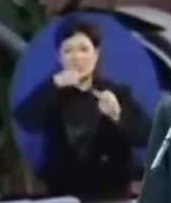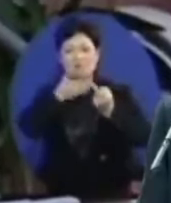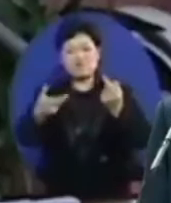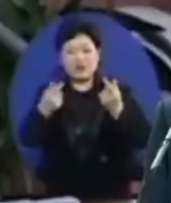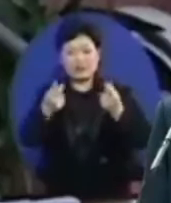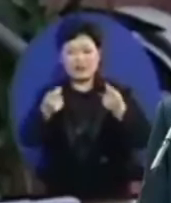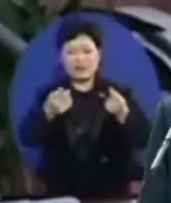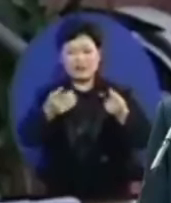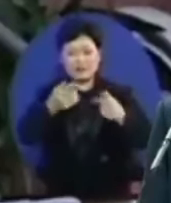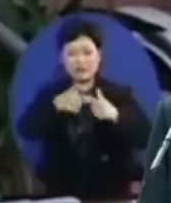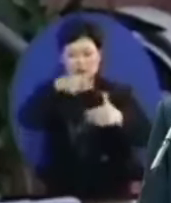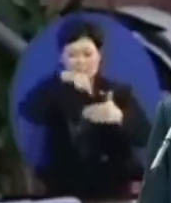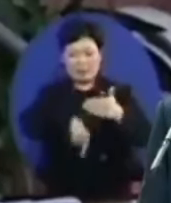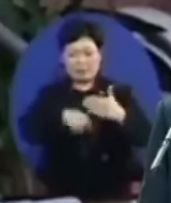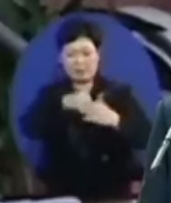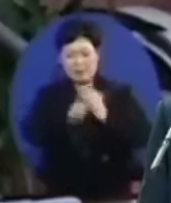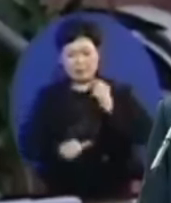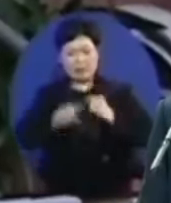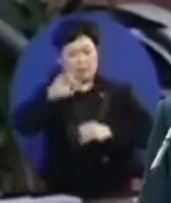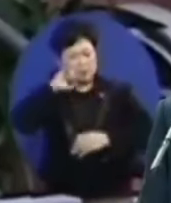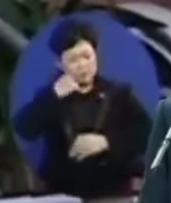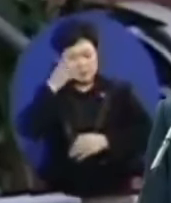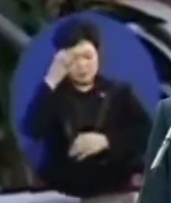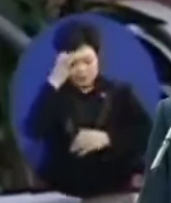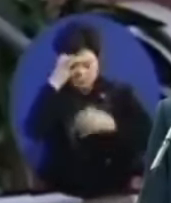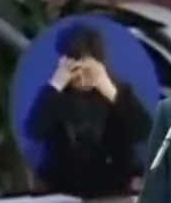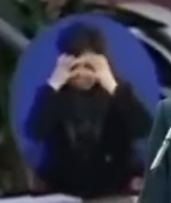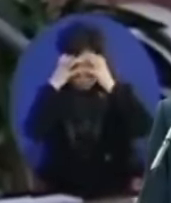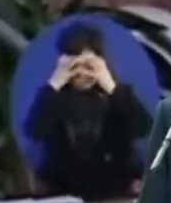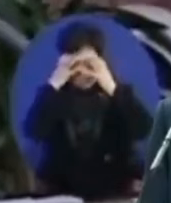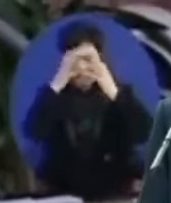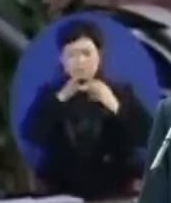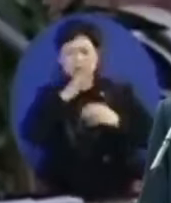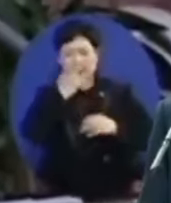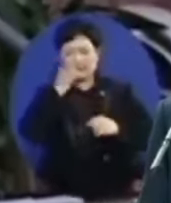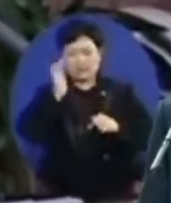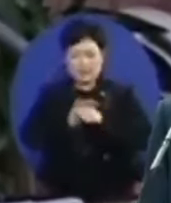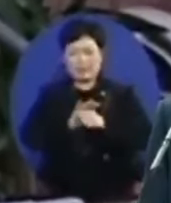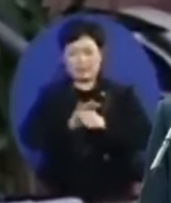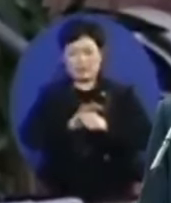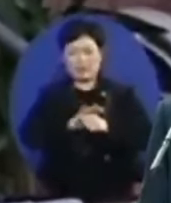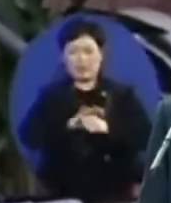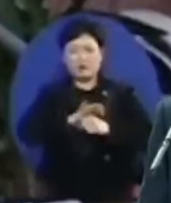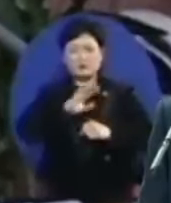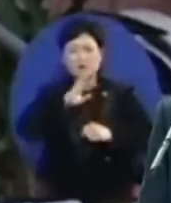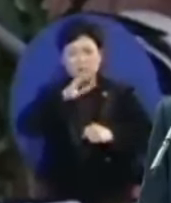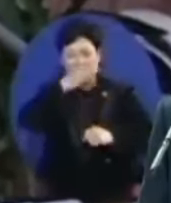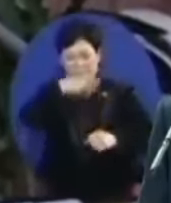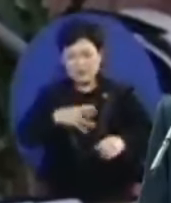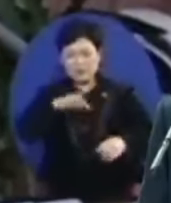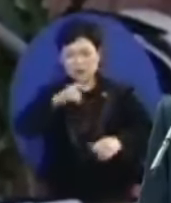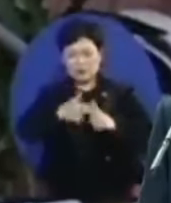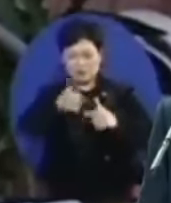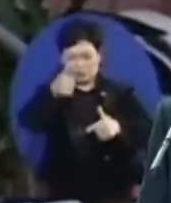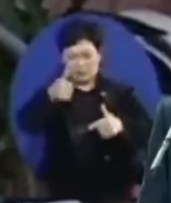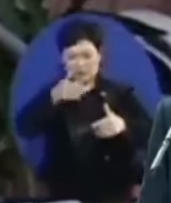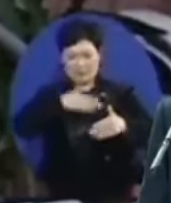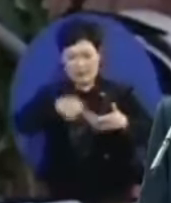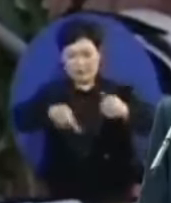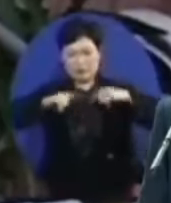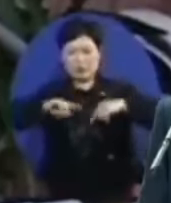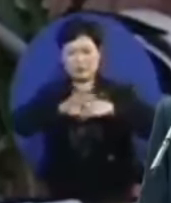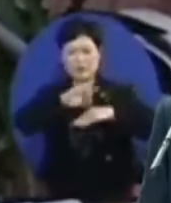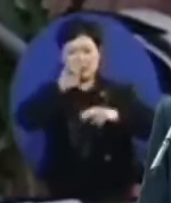내 마음이 낭패와 실망을 당하고 황막하고 사막같이 되었을지라도 예수님이 들어오면 샘물이